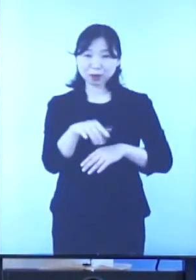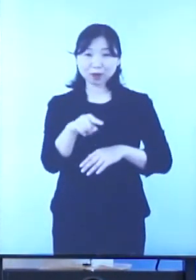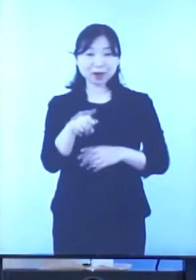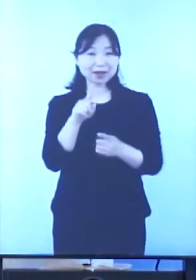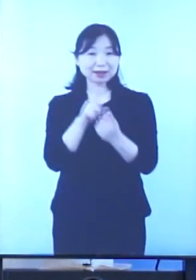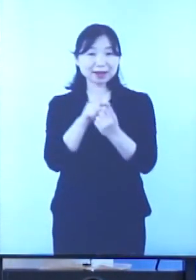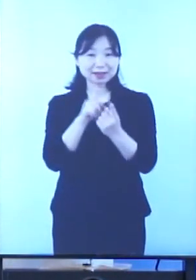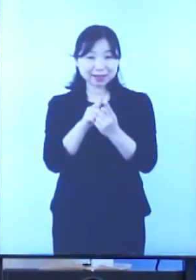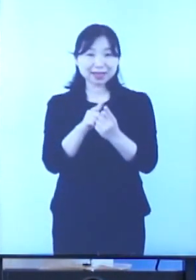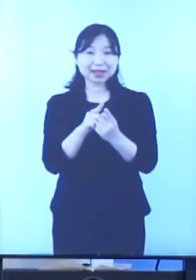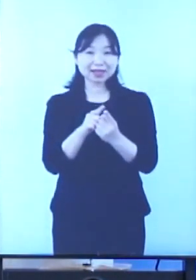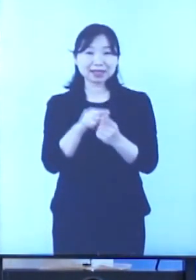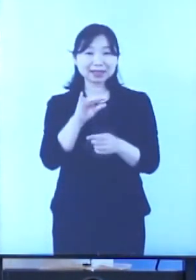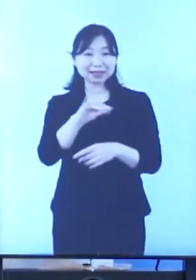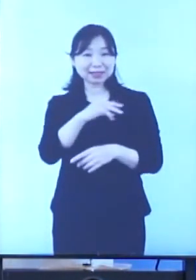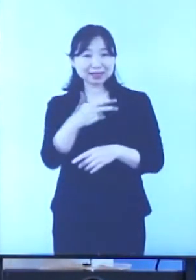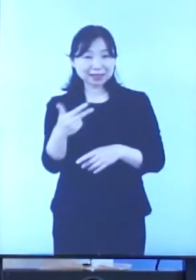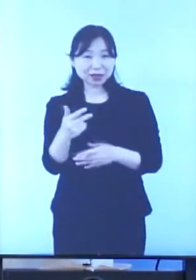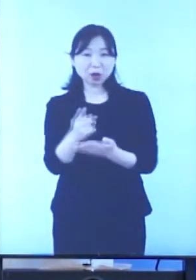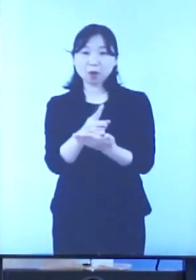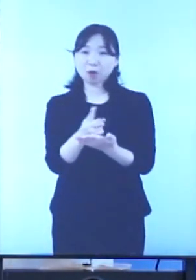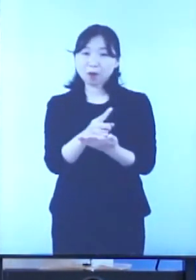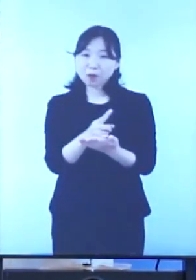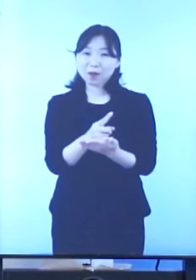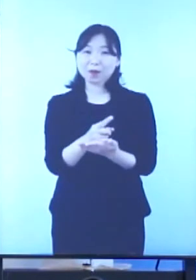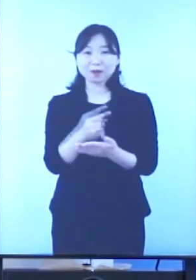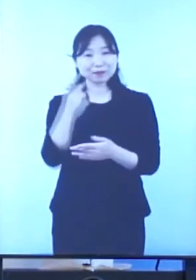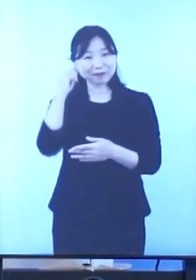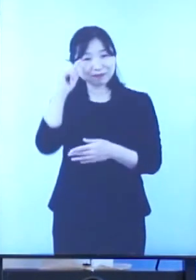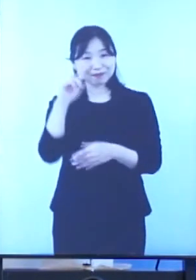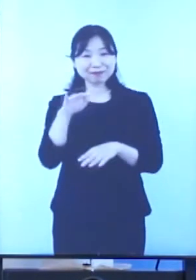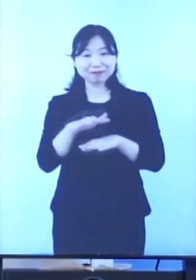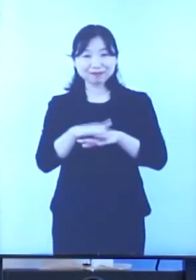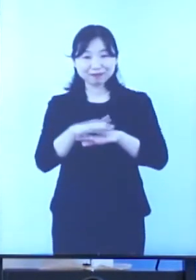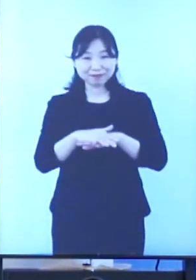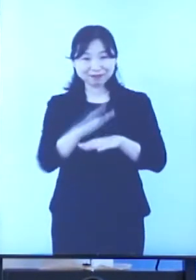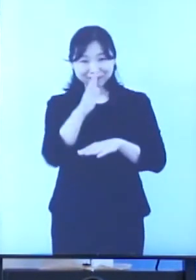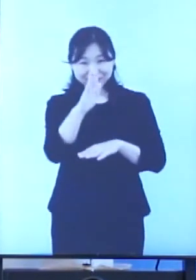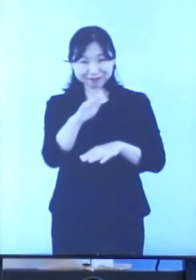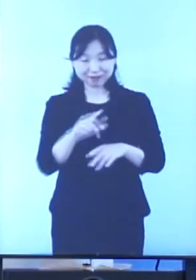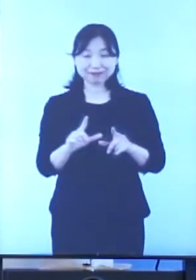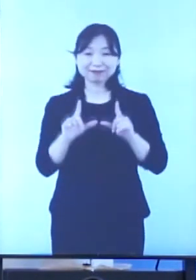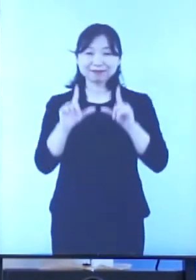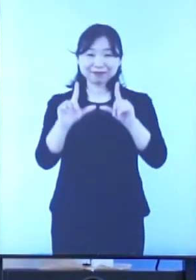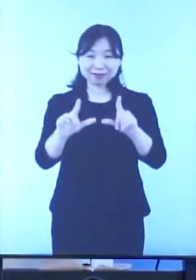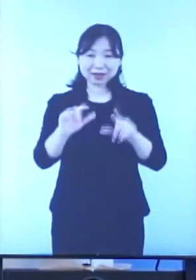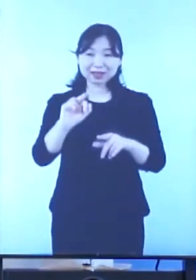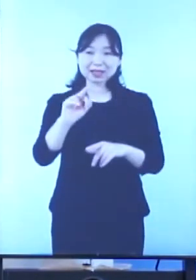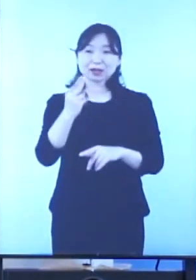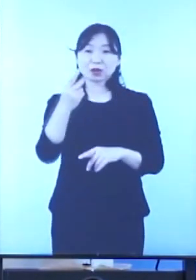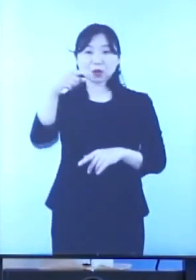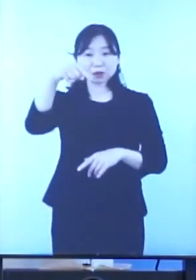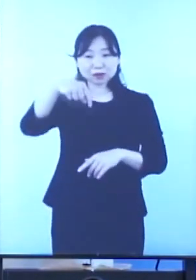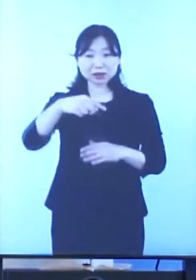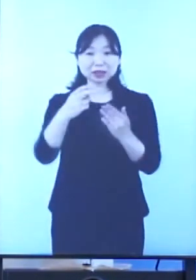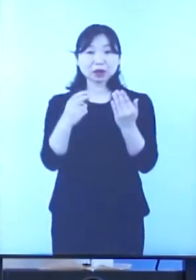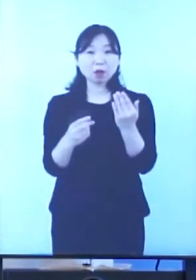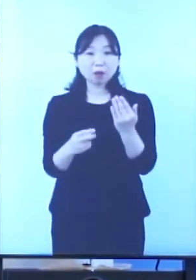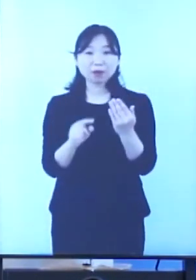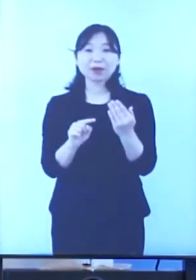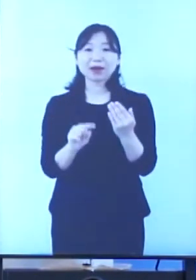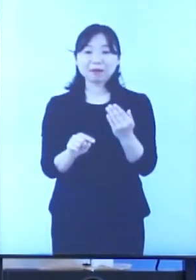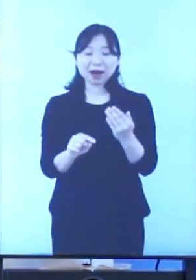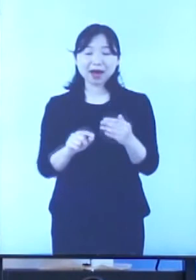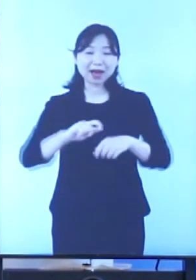ね、知事としてどういった方向性を持っていらっしゃるでしょうか。 そうですね、この、瀬戸内法については、かなり厳